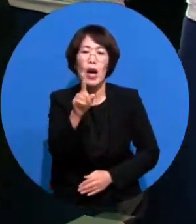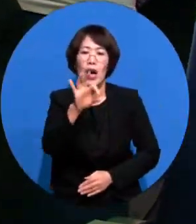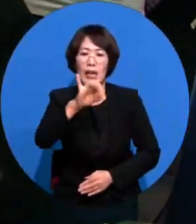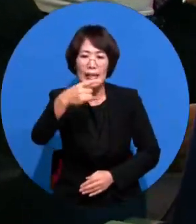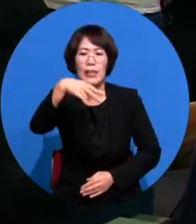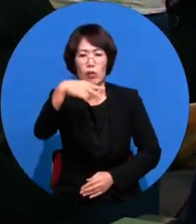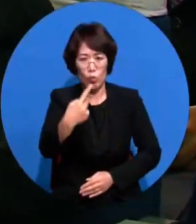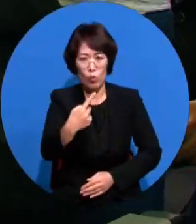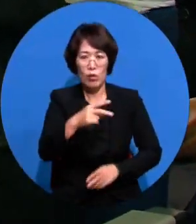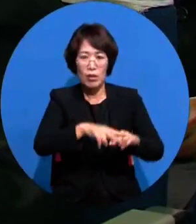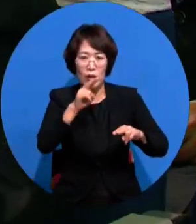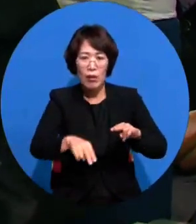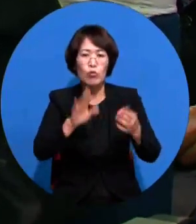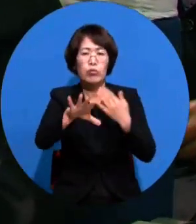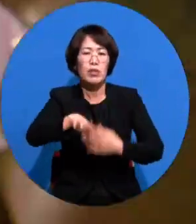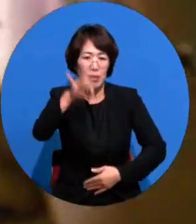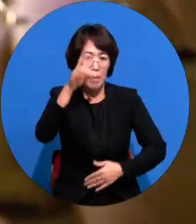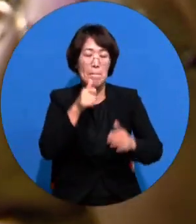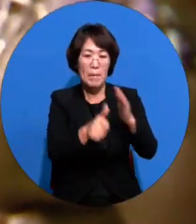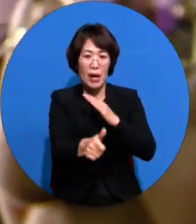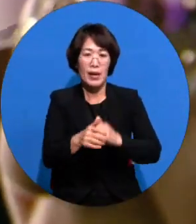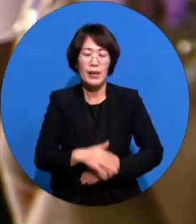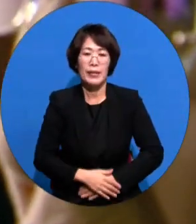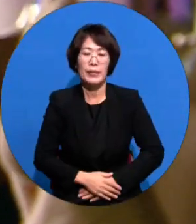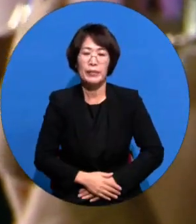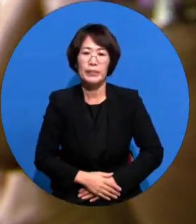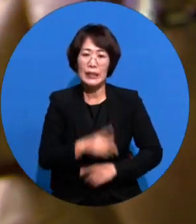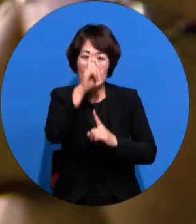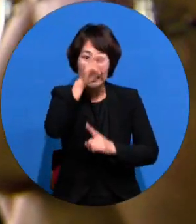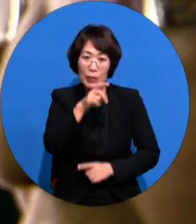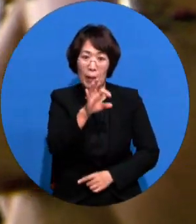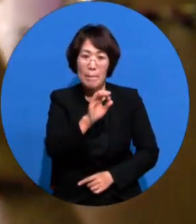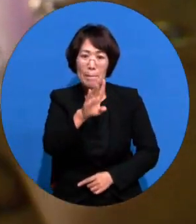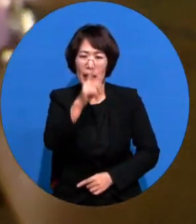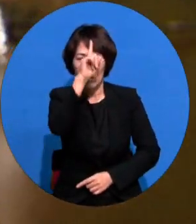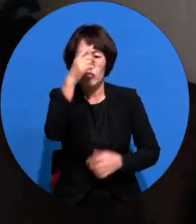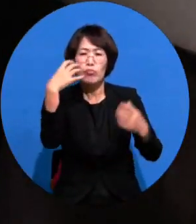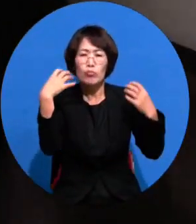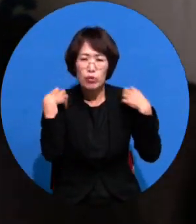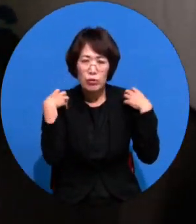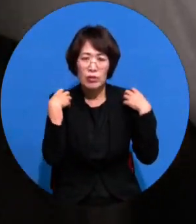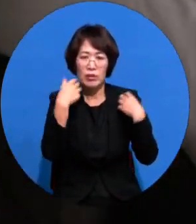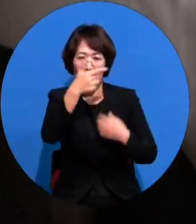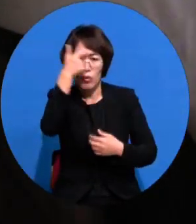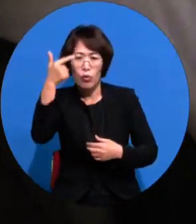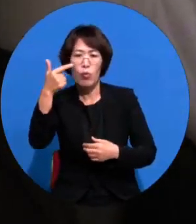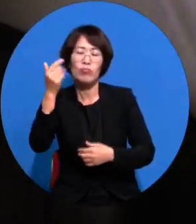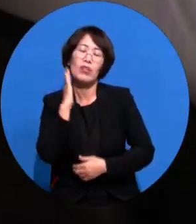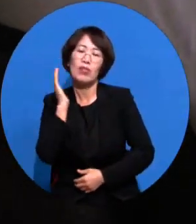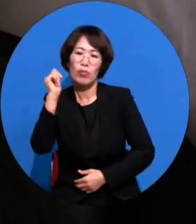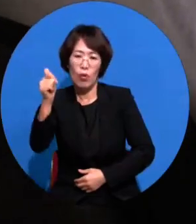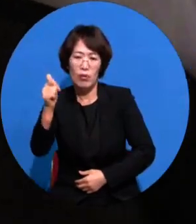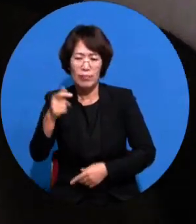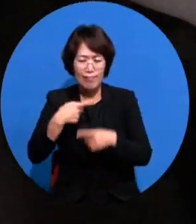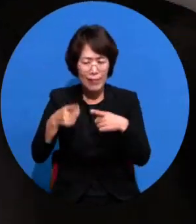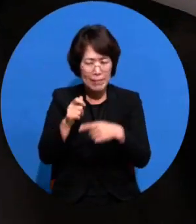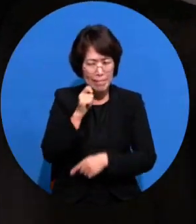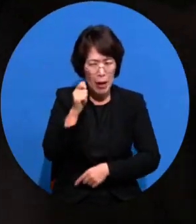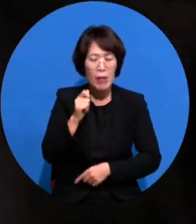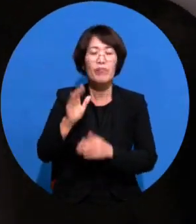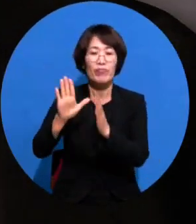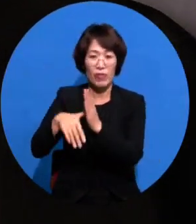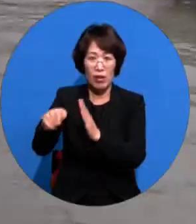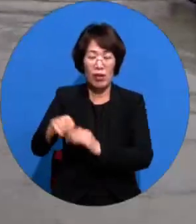이후 처음 방문합니다. 이명박 정권의 칼날이 퇴임한 노무현 대통령을 향하고 있을